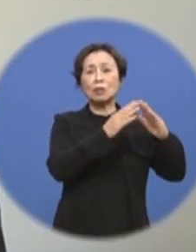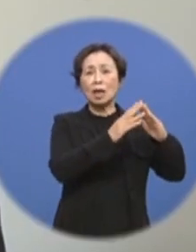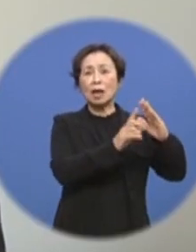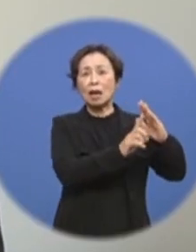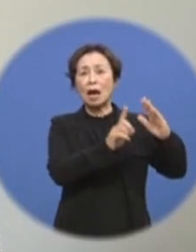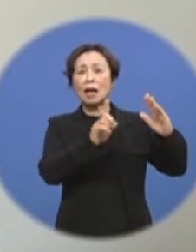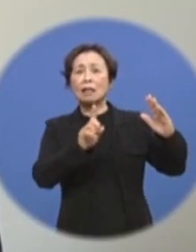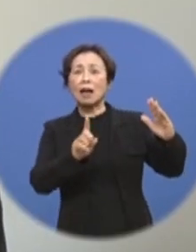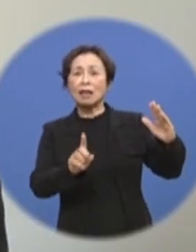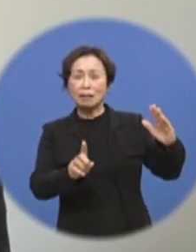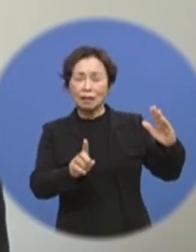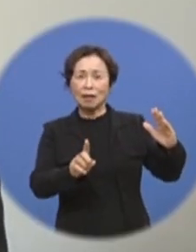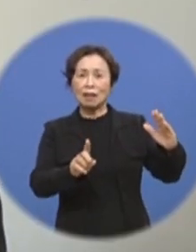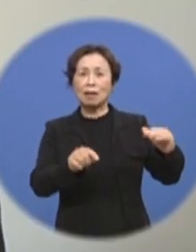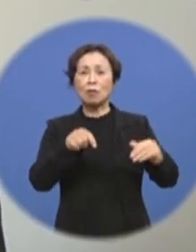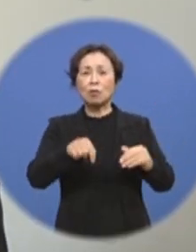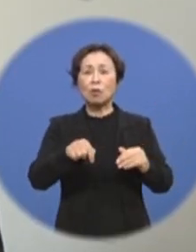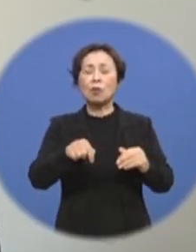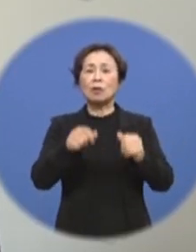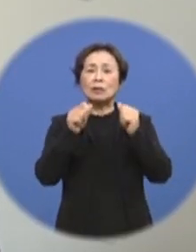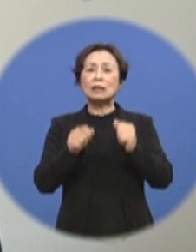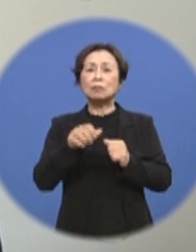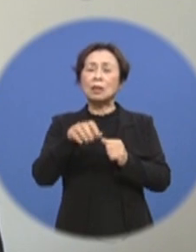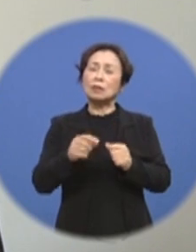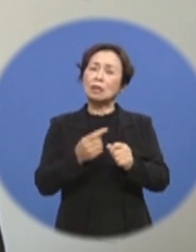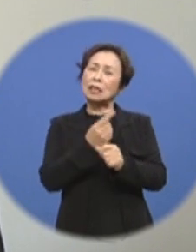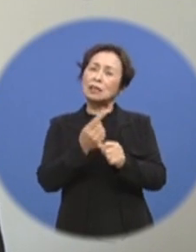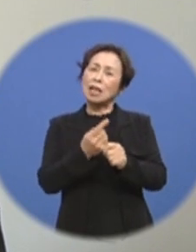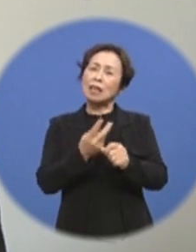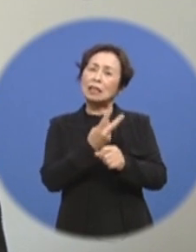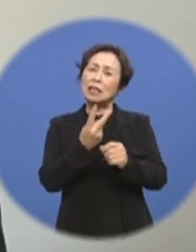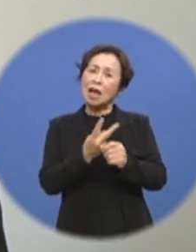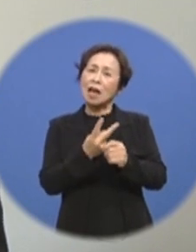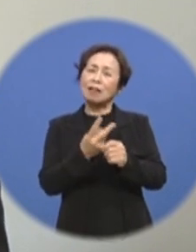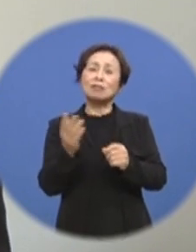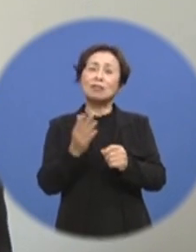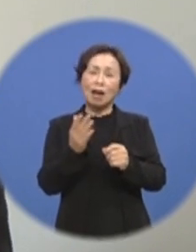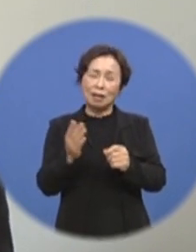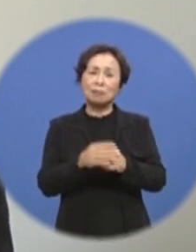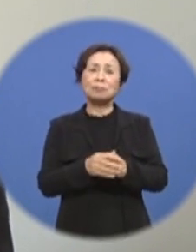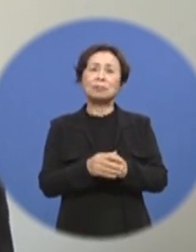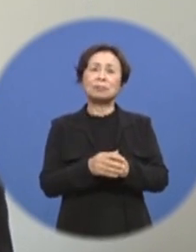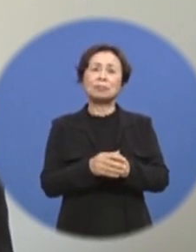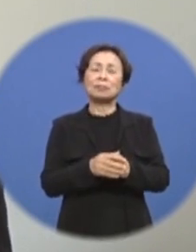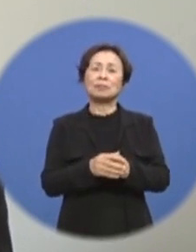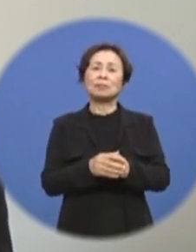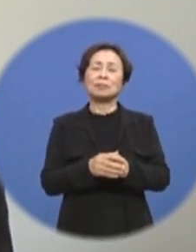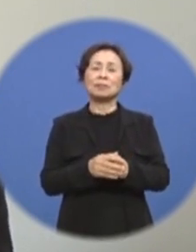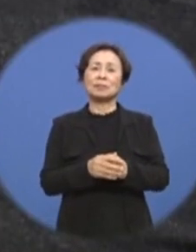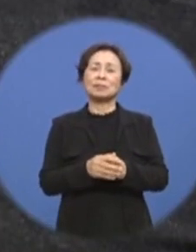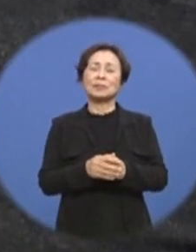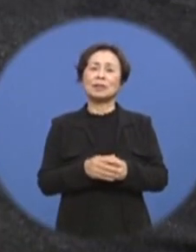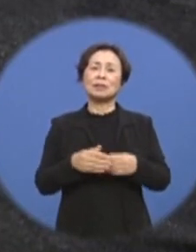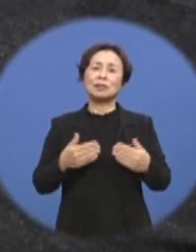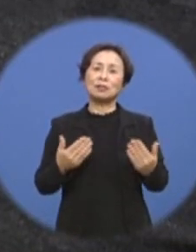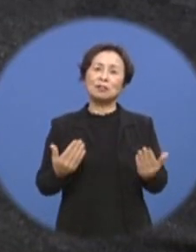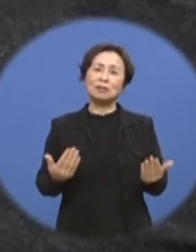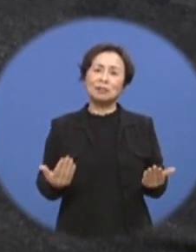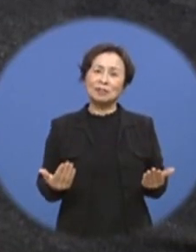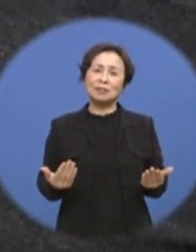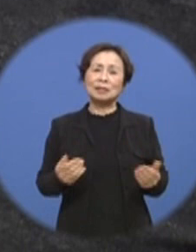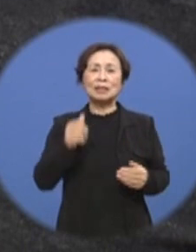でそこであの日場所で1年2年を目標にするんですけどあの時間がたってきて余裕が出て